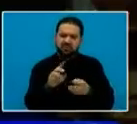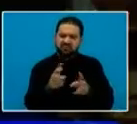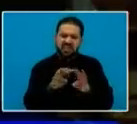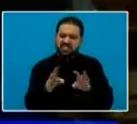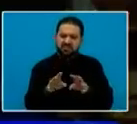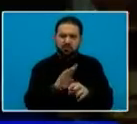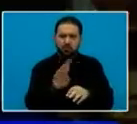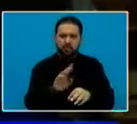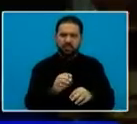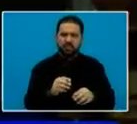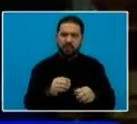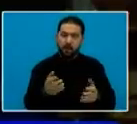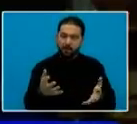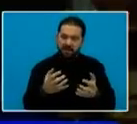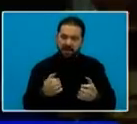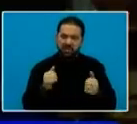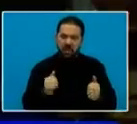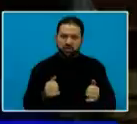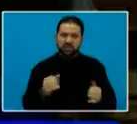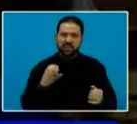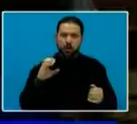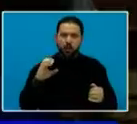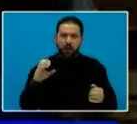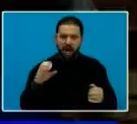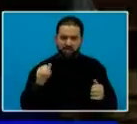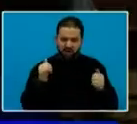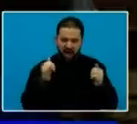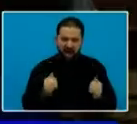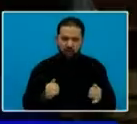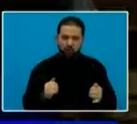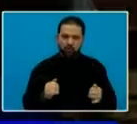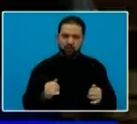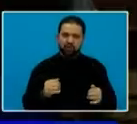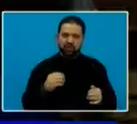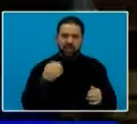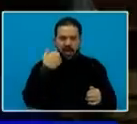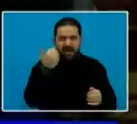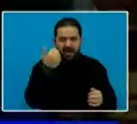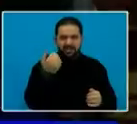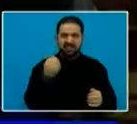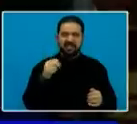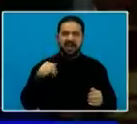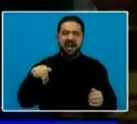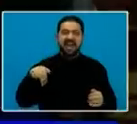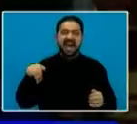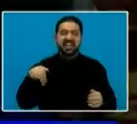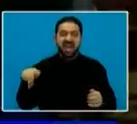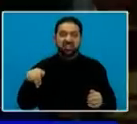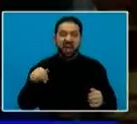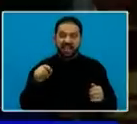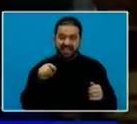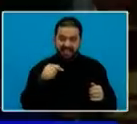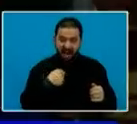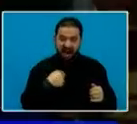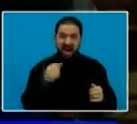curaj în momentul în care nădejdea ta în Hristos, în Dumnezeu, în